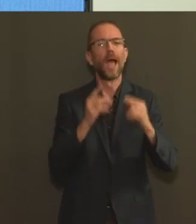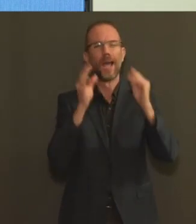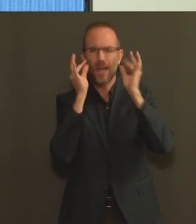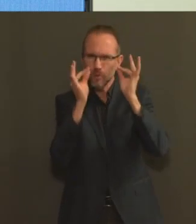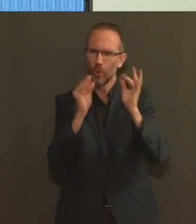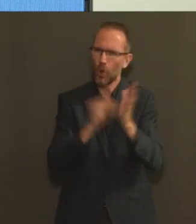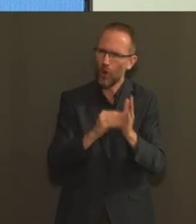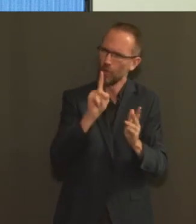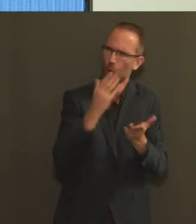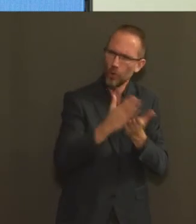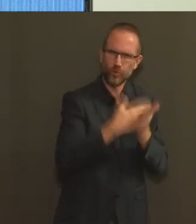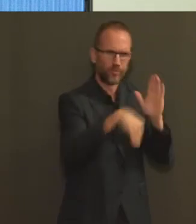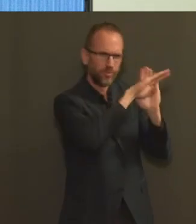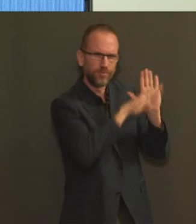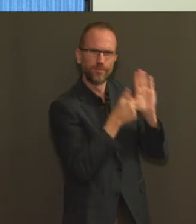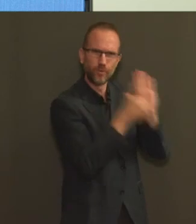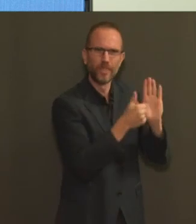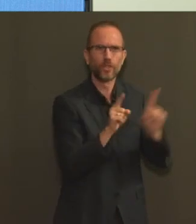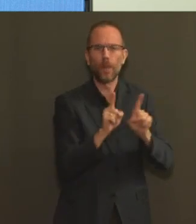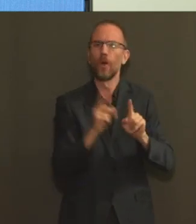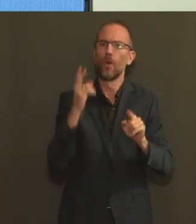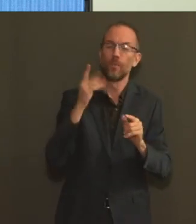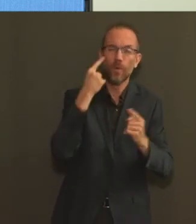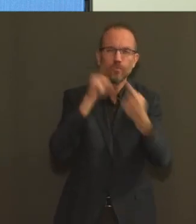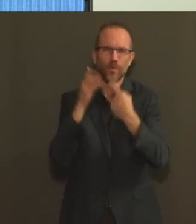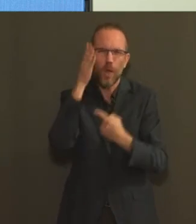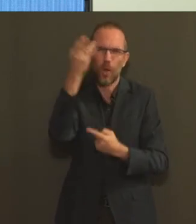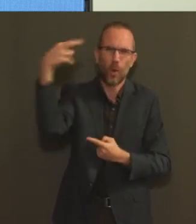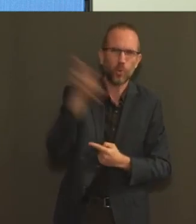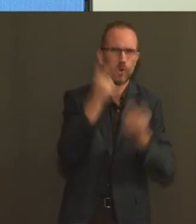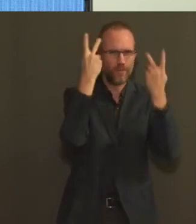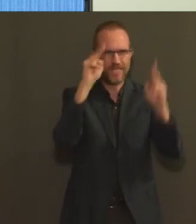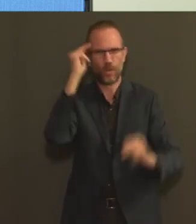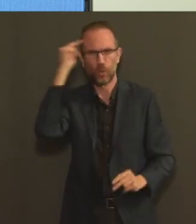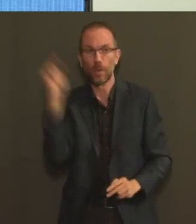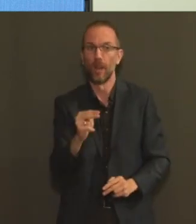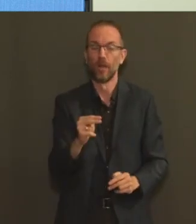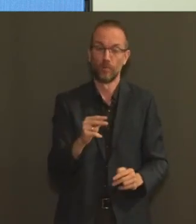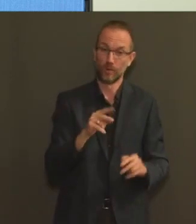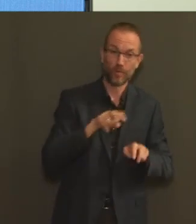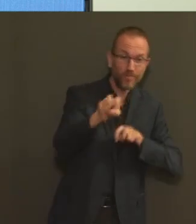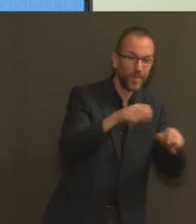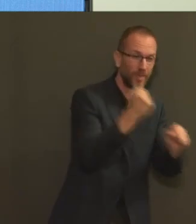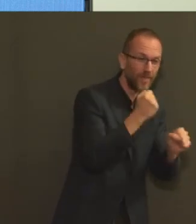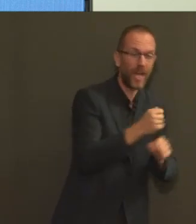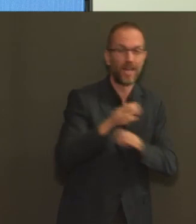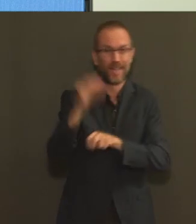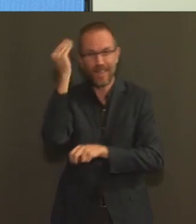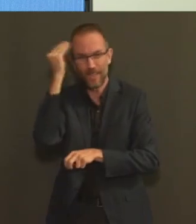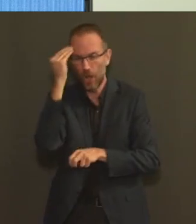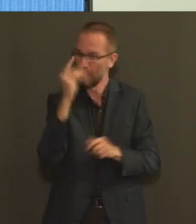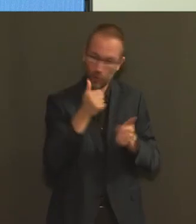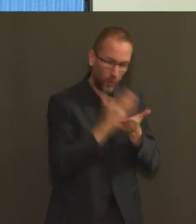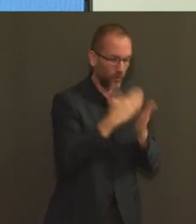écoles, mais votre motivation sera d'autant plus importante pour continuer à aller dans la direction que